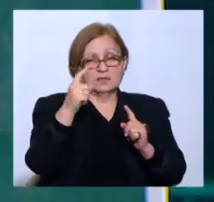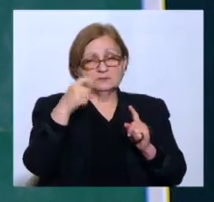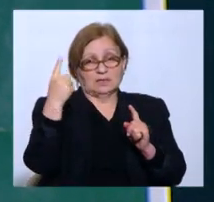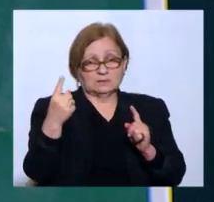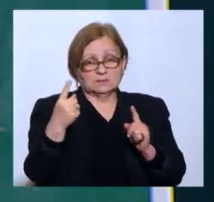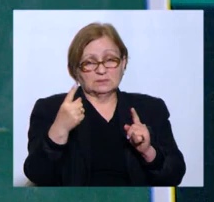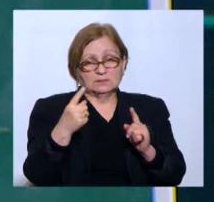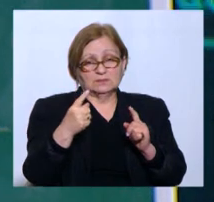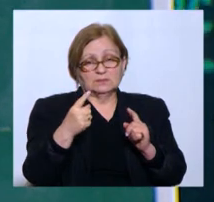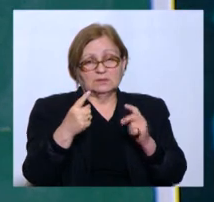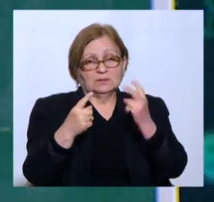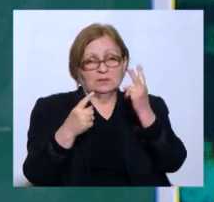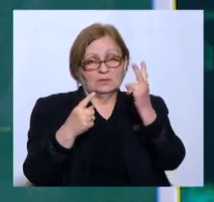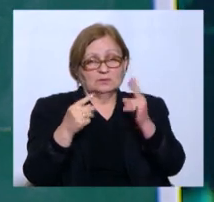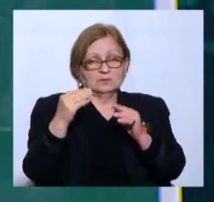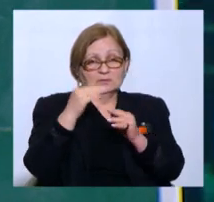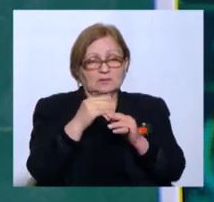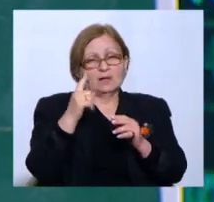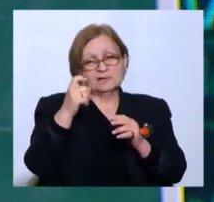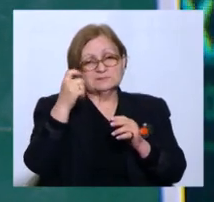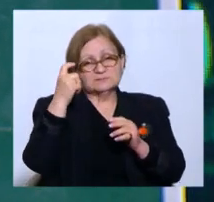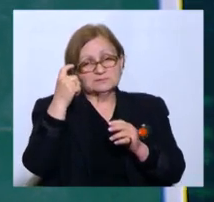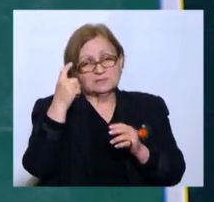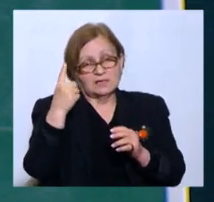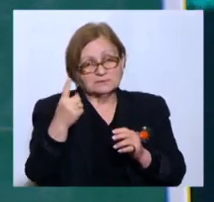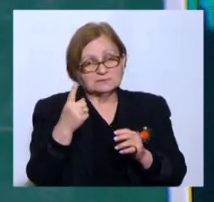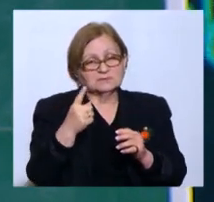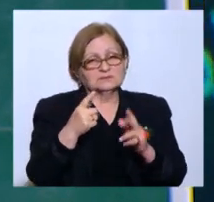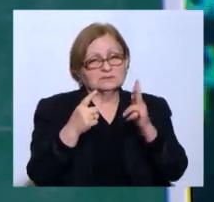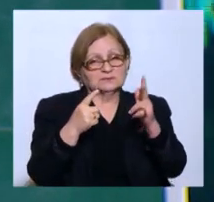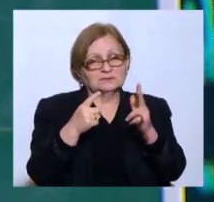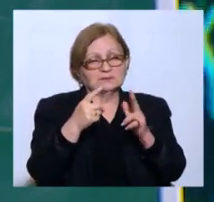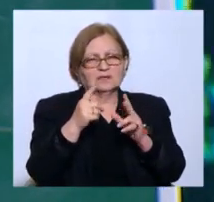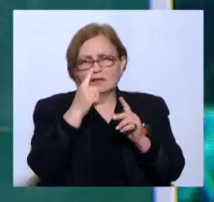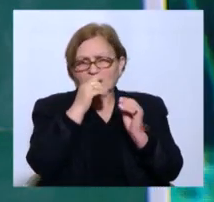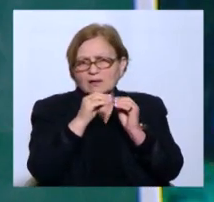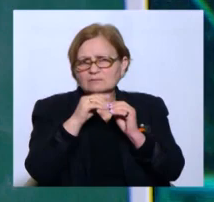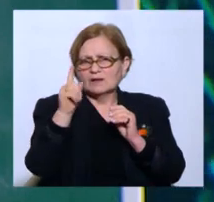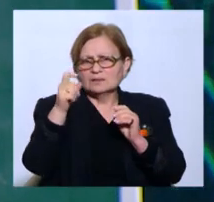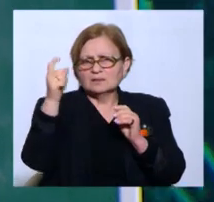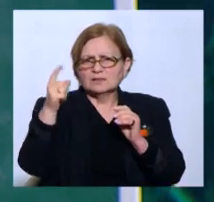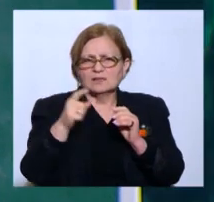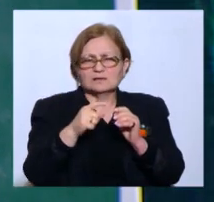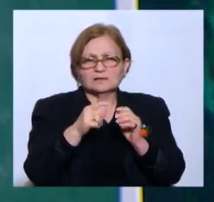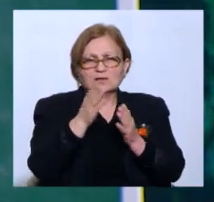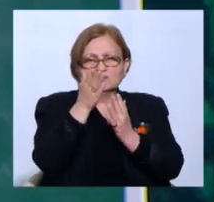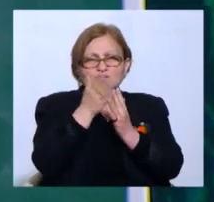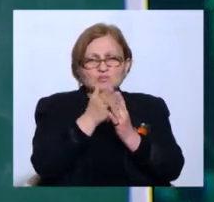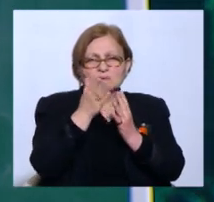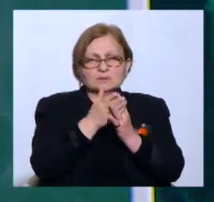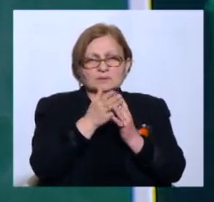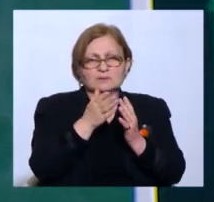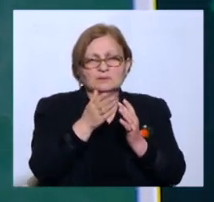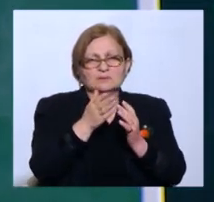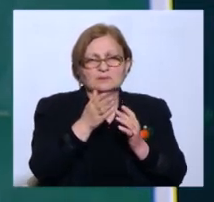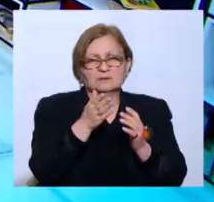ასერთი. 2-ს რო 99 მიუმატოთ, ისევ 101. 3-ს რო 98, ისევ 101. და ანუ შუამდე იქნება